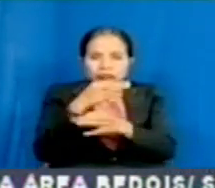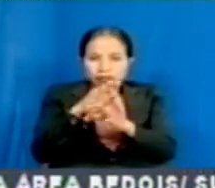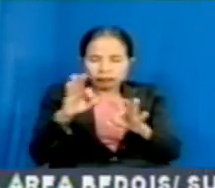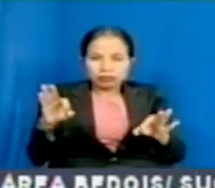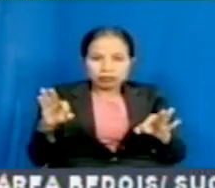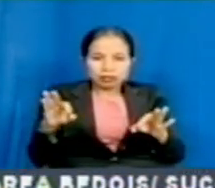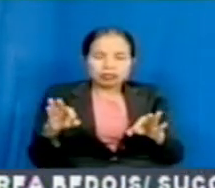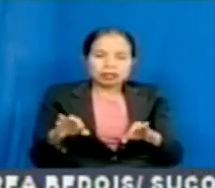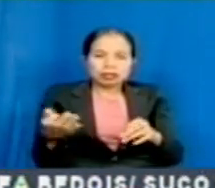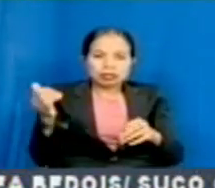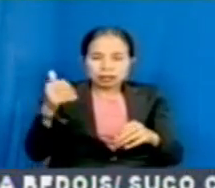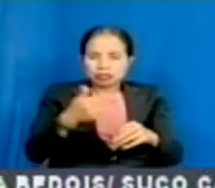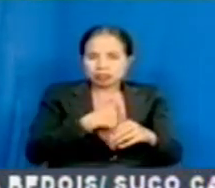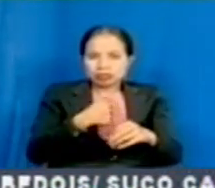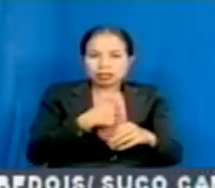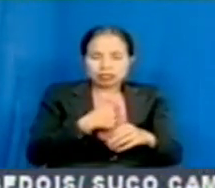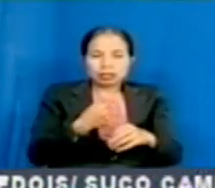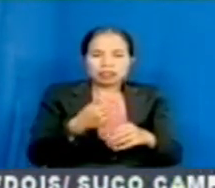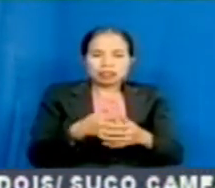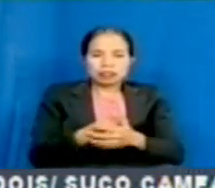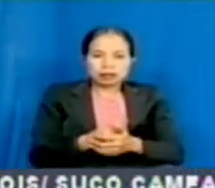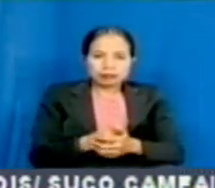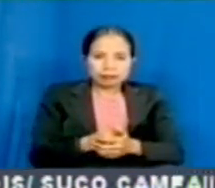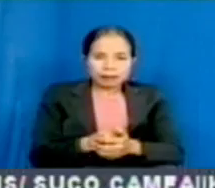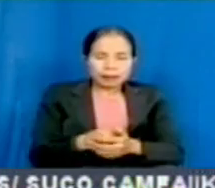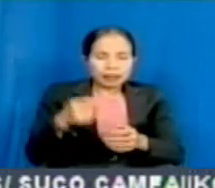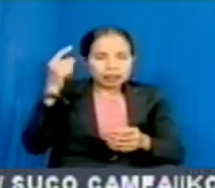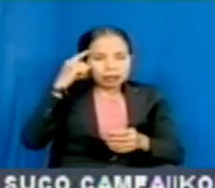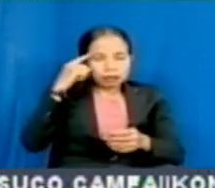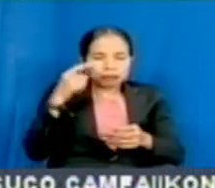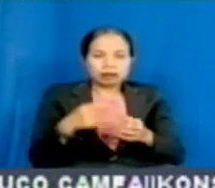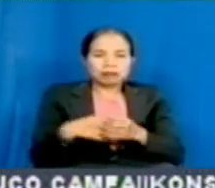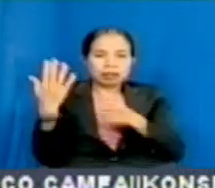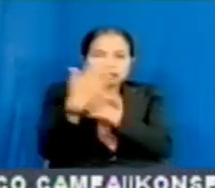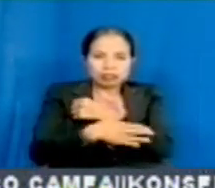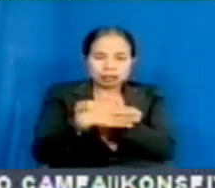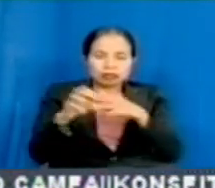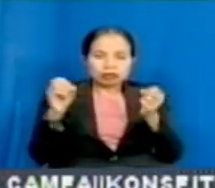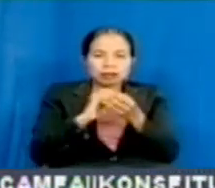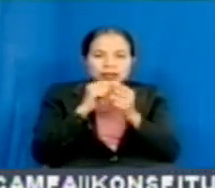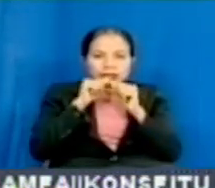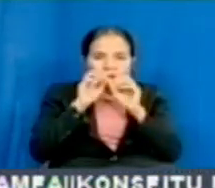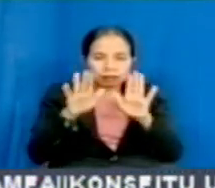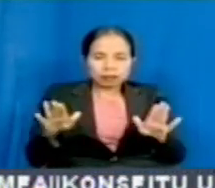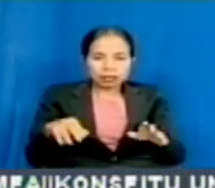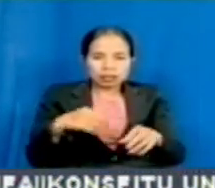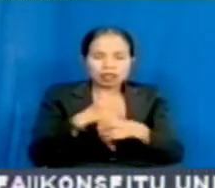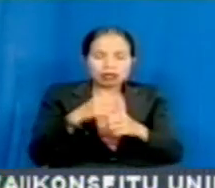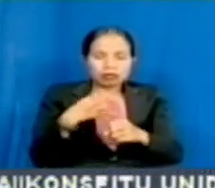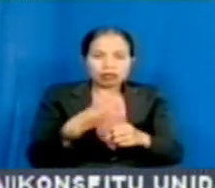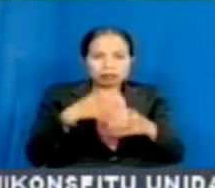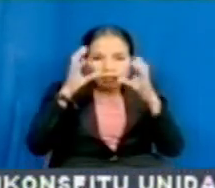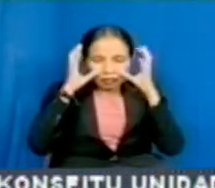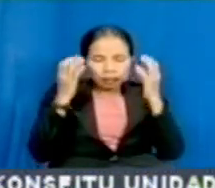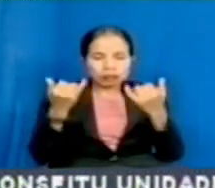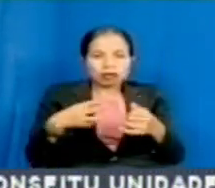impasse de be sirania ha halo katitudi de nebe maka hanoi barai de ne la koi para to akmatik ira ne mahalo ami tristi la lima to